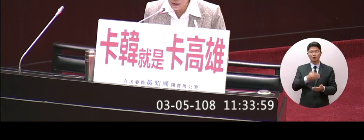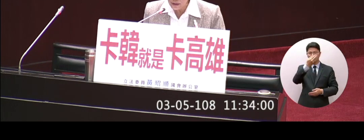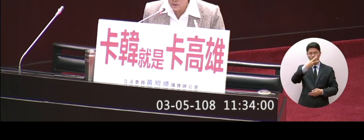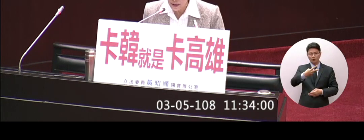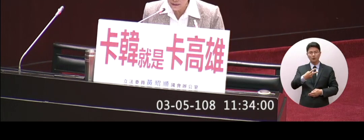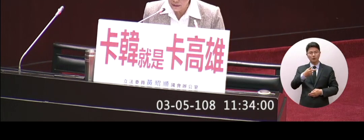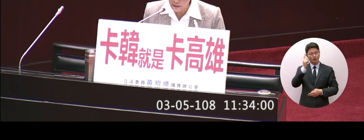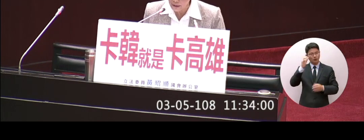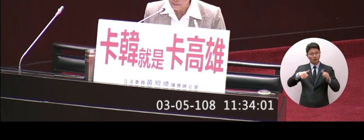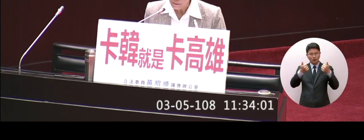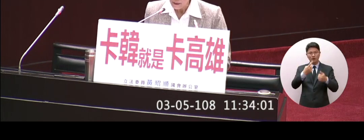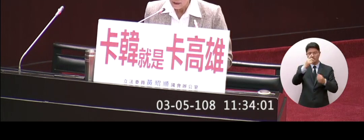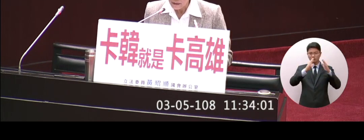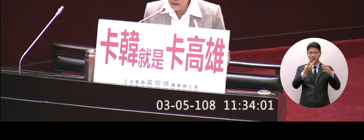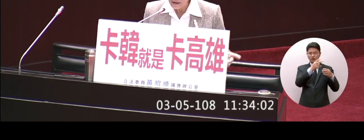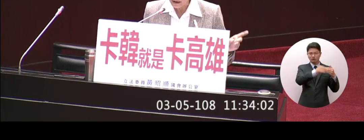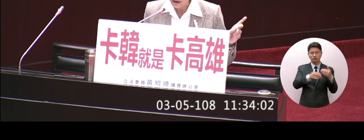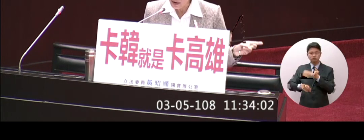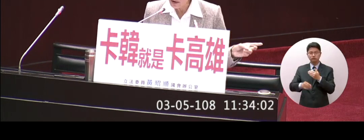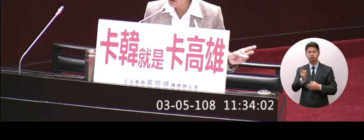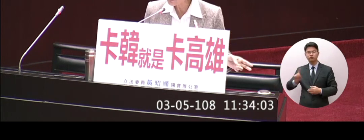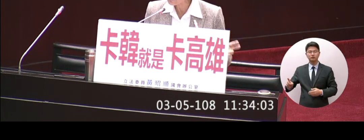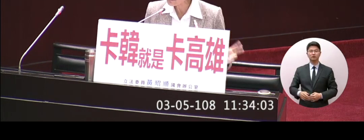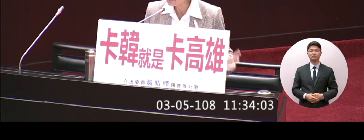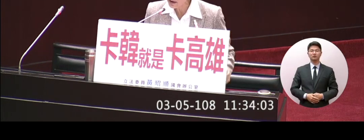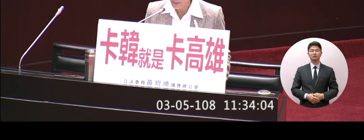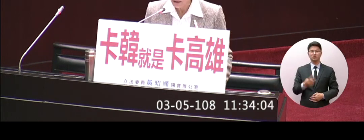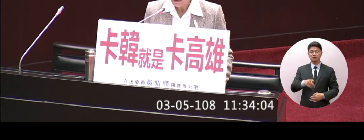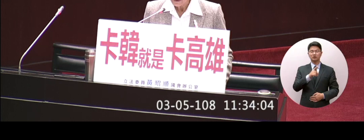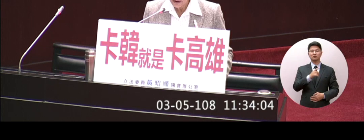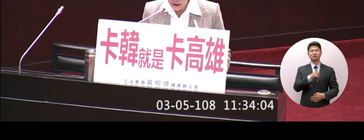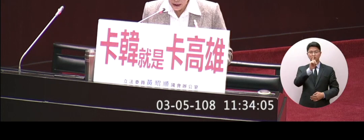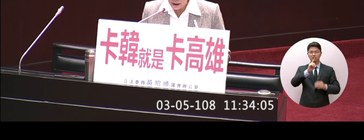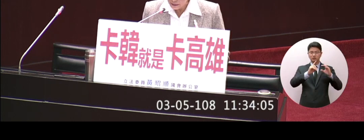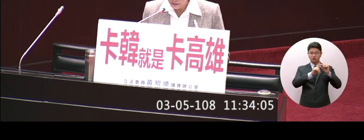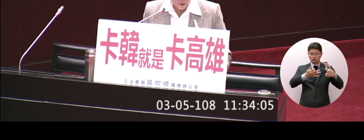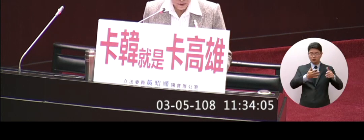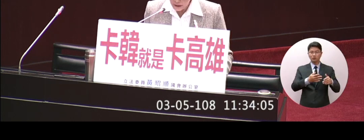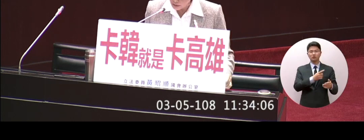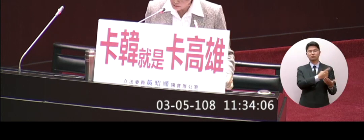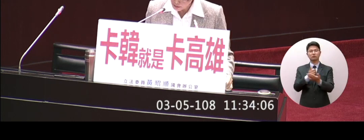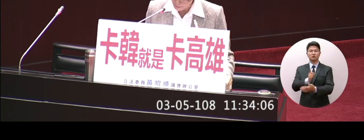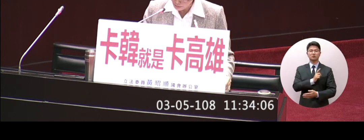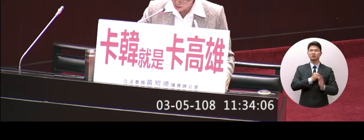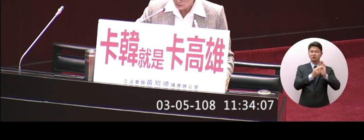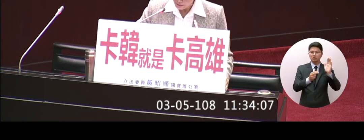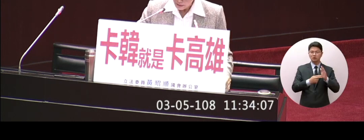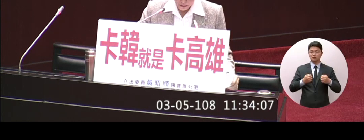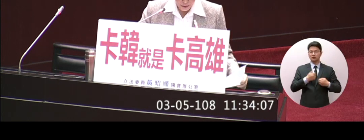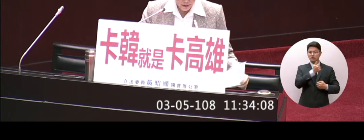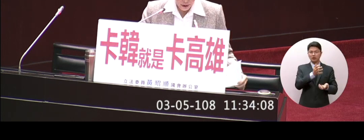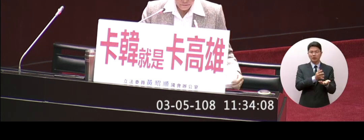共识、一国两制等等，甚至于讲到九二共识、一中各表、习大大等等。我这里有一个民